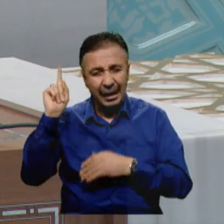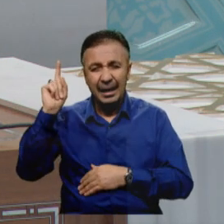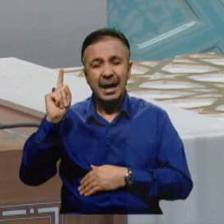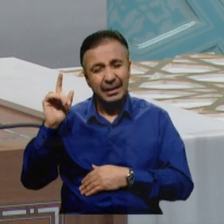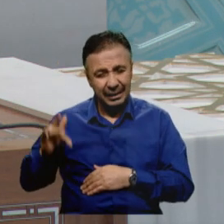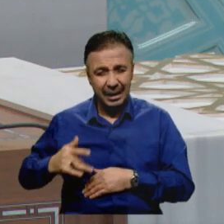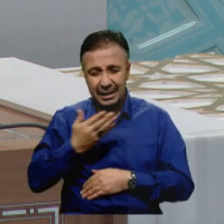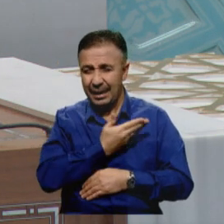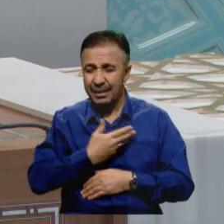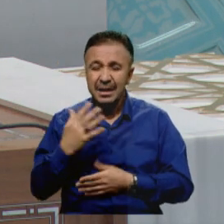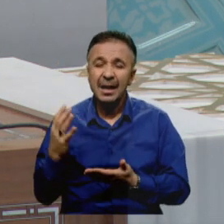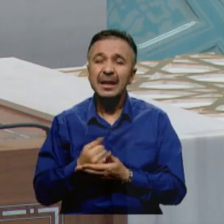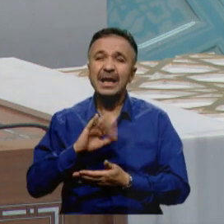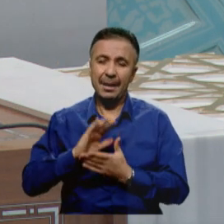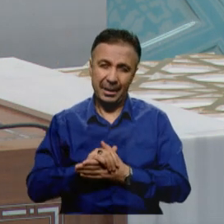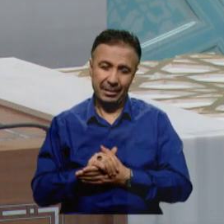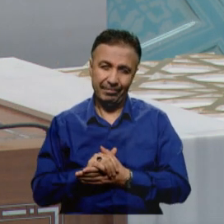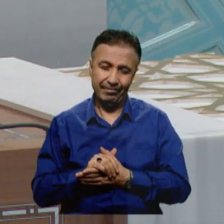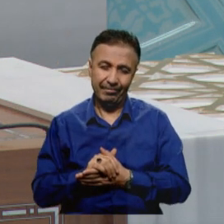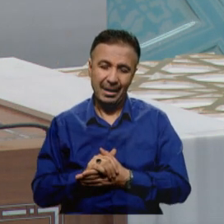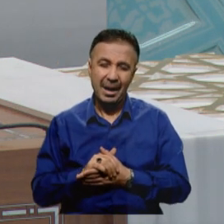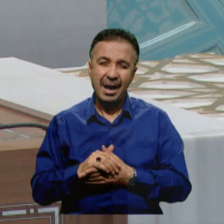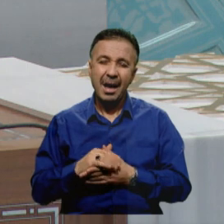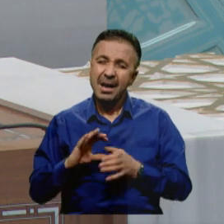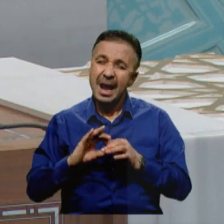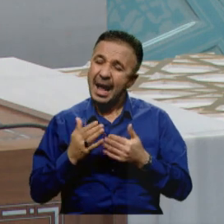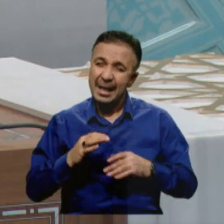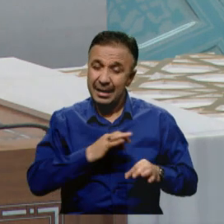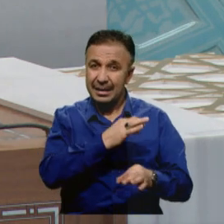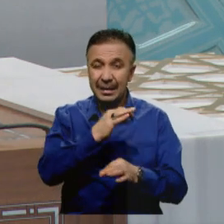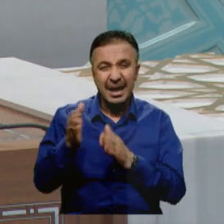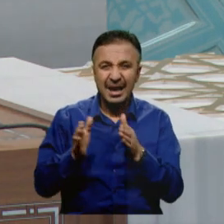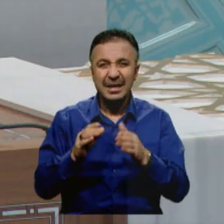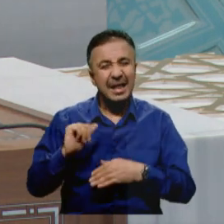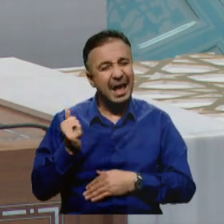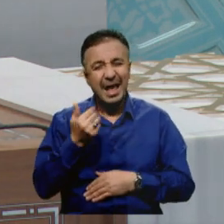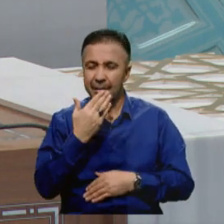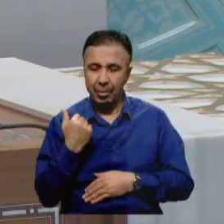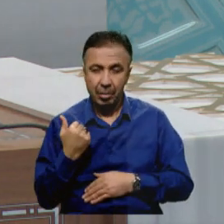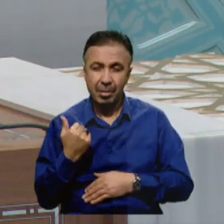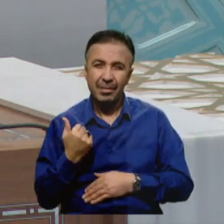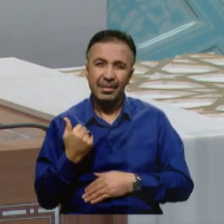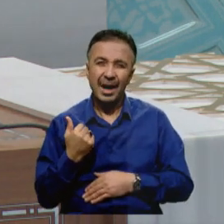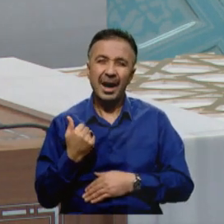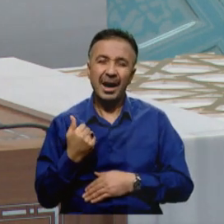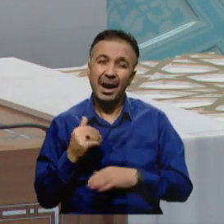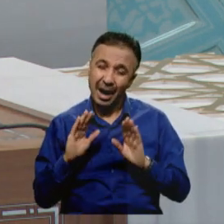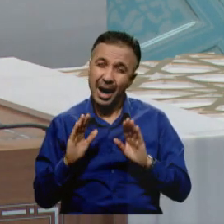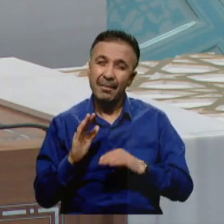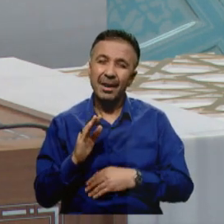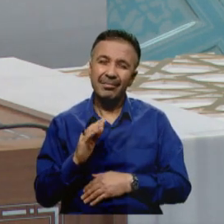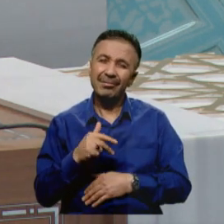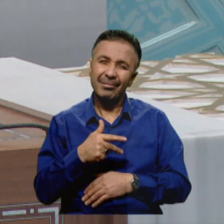sevgisini kazanabiliriz ne de insanlar arasında değerimiz olur. Ama maalesef çok önemli